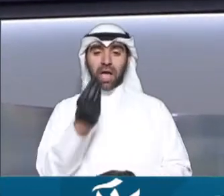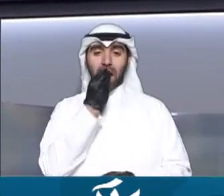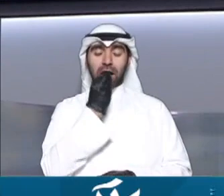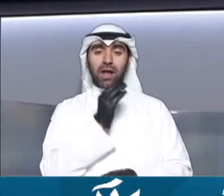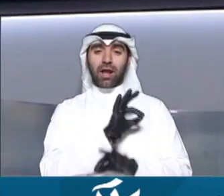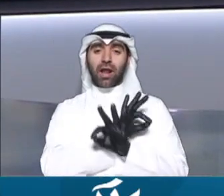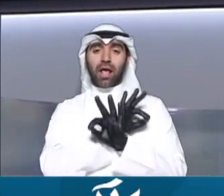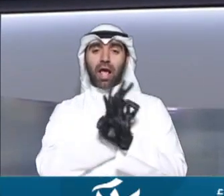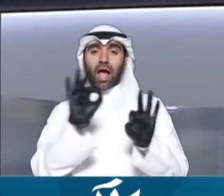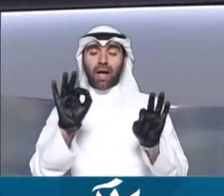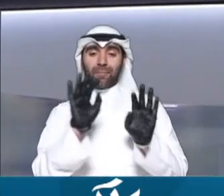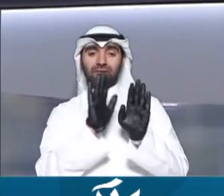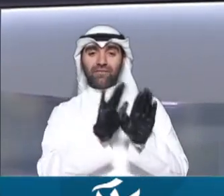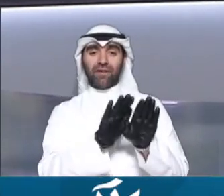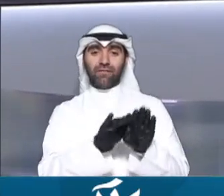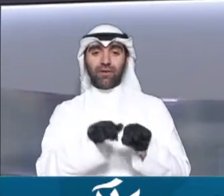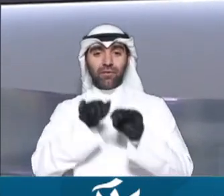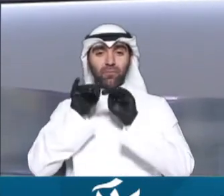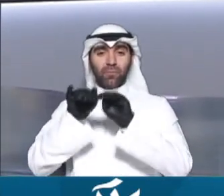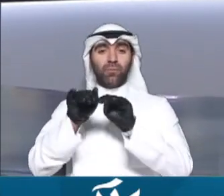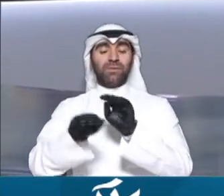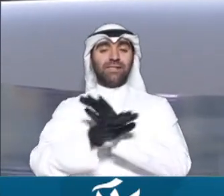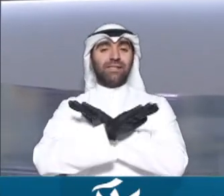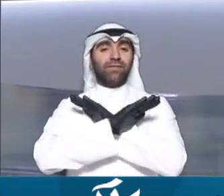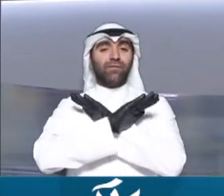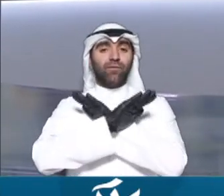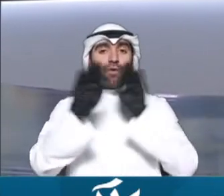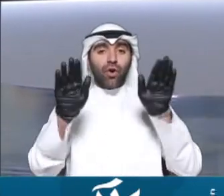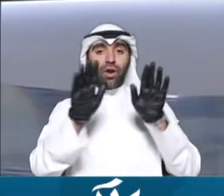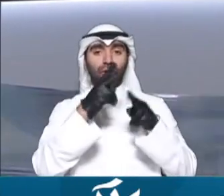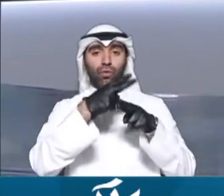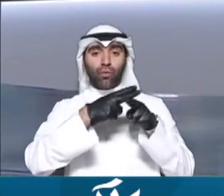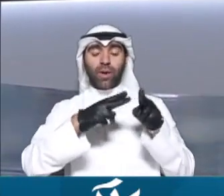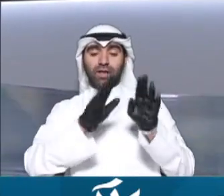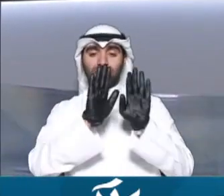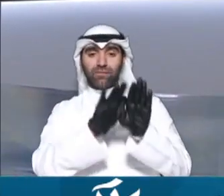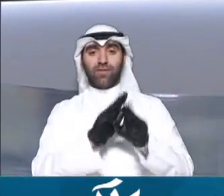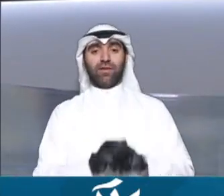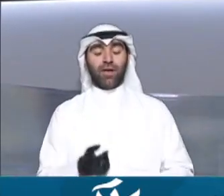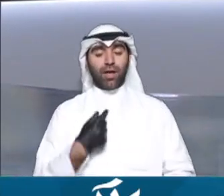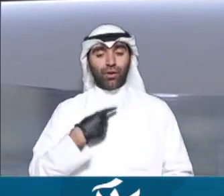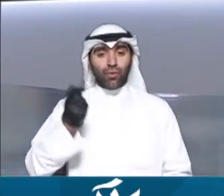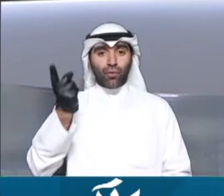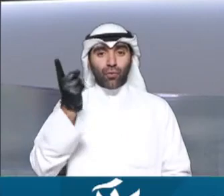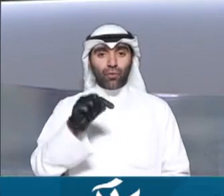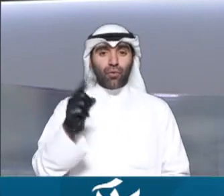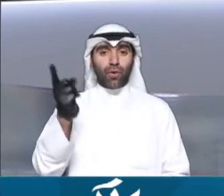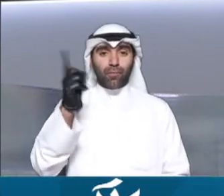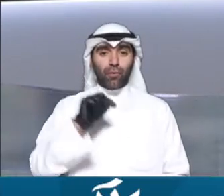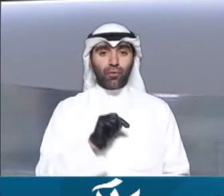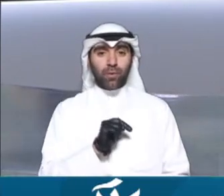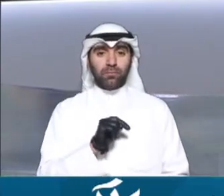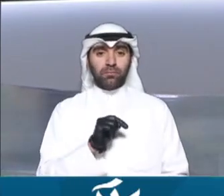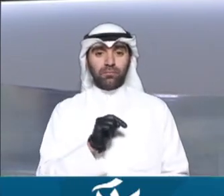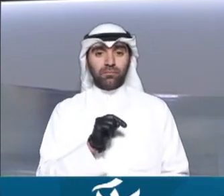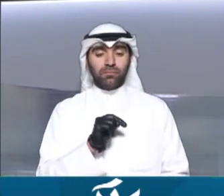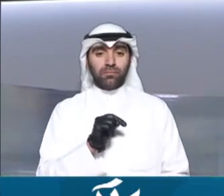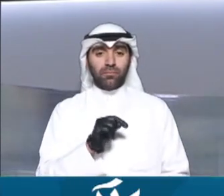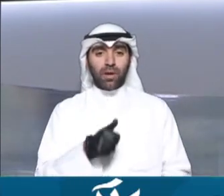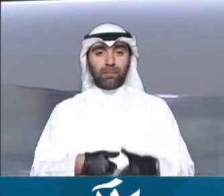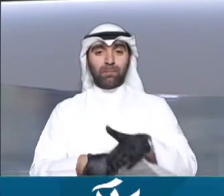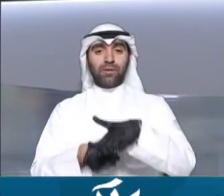كبيرة تفوق احتياجات السوق المحلي. في كل يوم يجدد ويؤكد هذا الأمر القيادات والمسؤولين عن